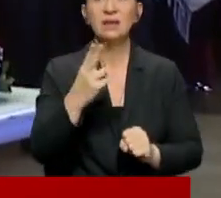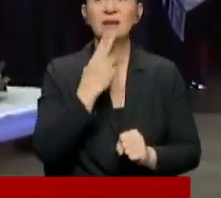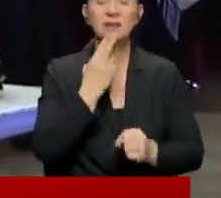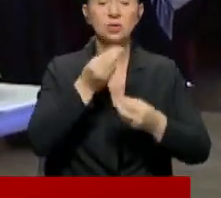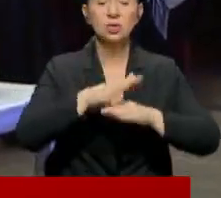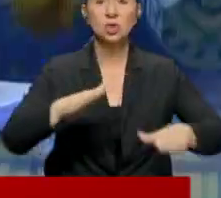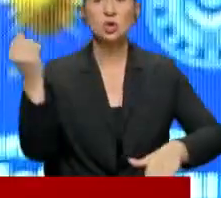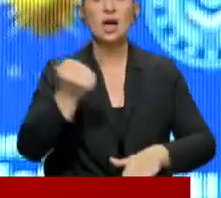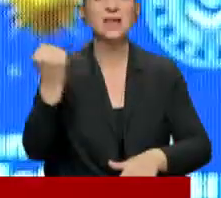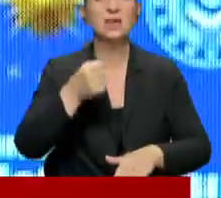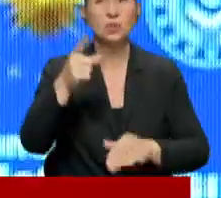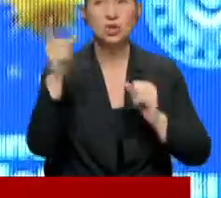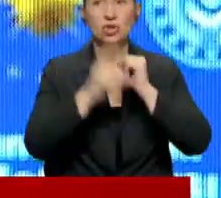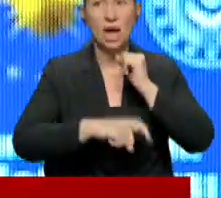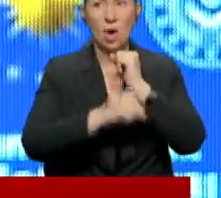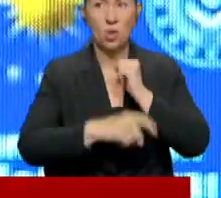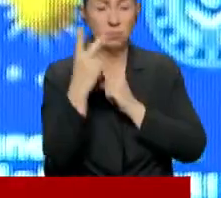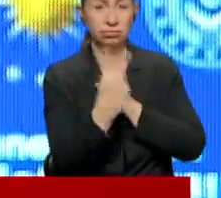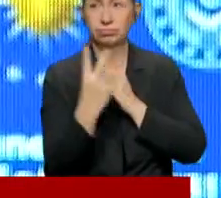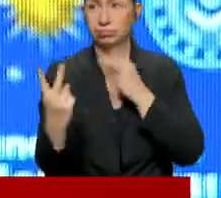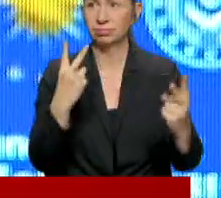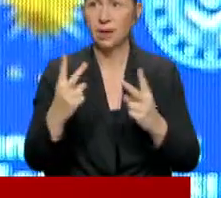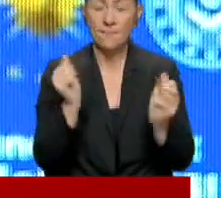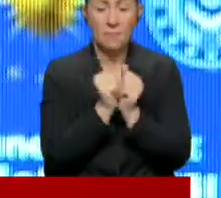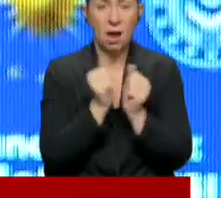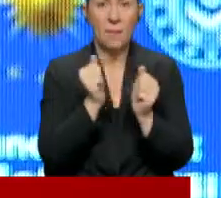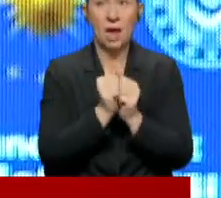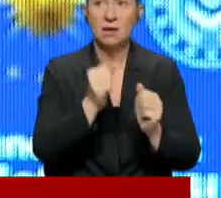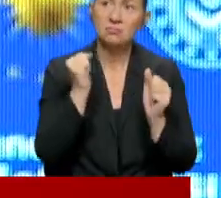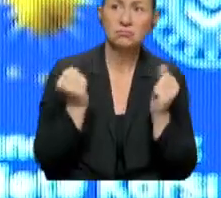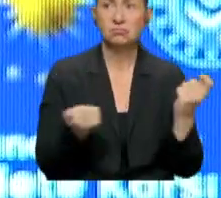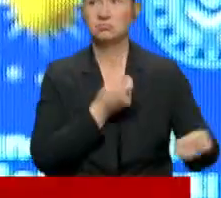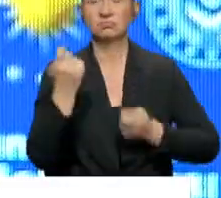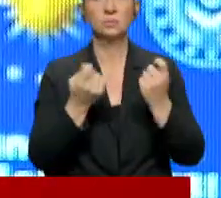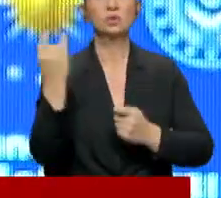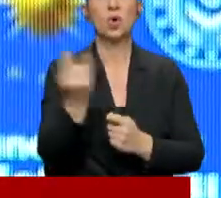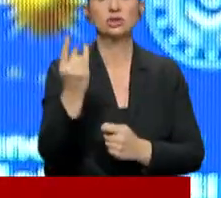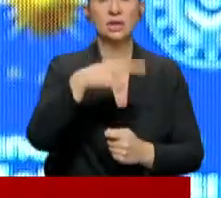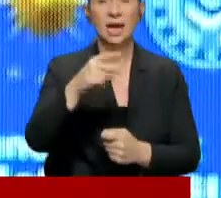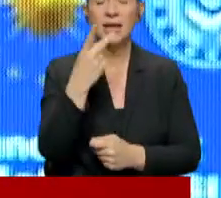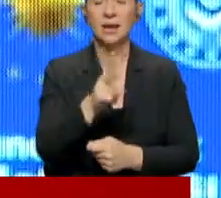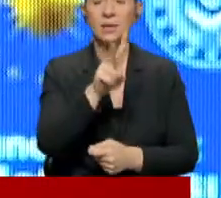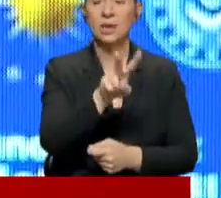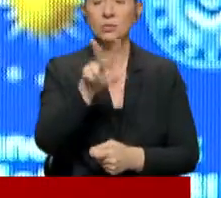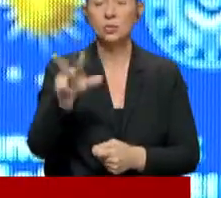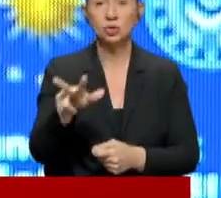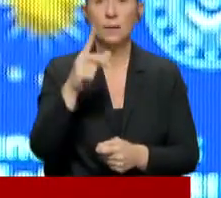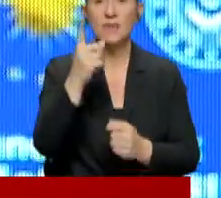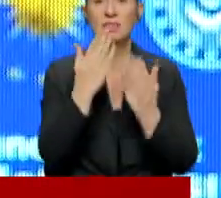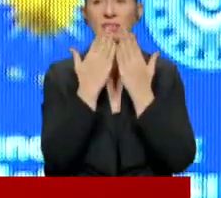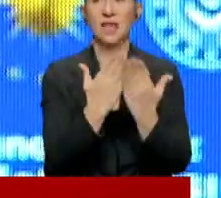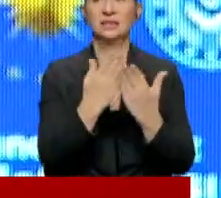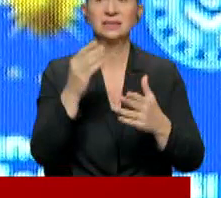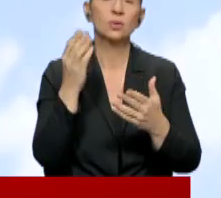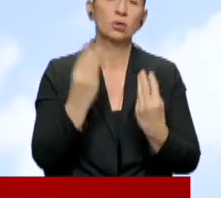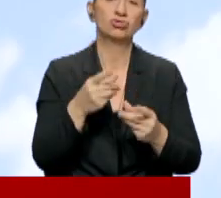ve çocuk katili bu terör örgütüyle Omuz Omuza dirsek dirseğe dolaşanlara 2023 bir ders